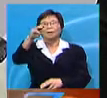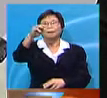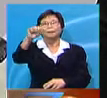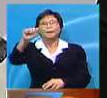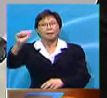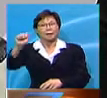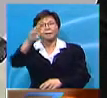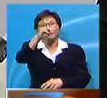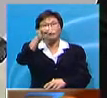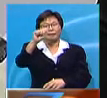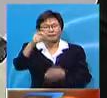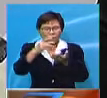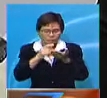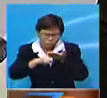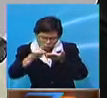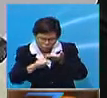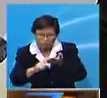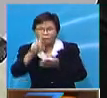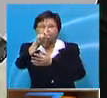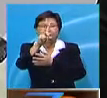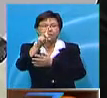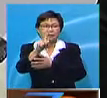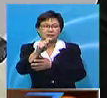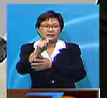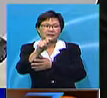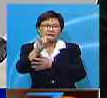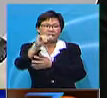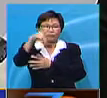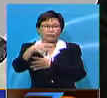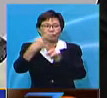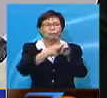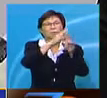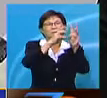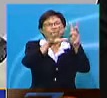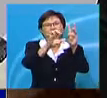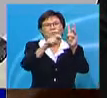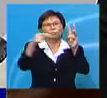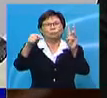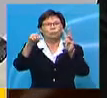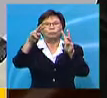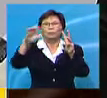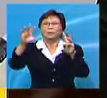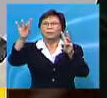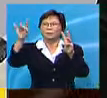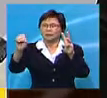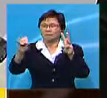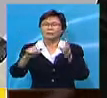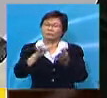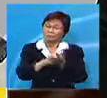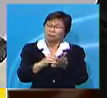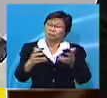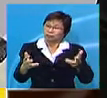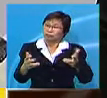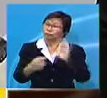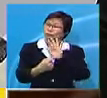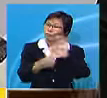Maa revis down the tiv from 650 to 580 so that in a way is